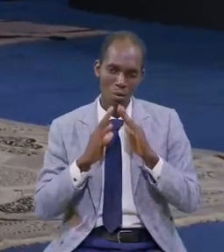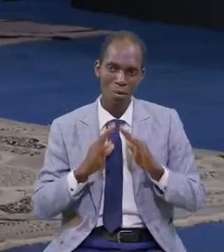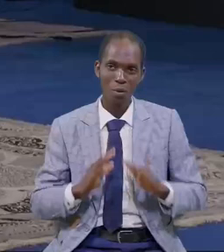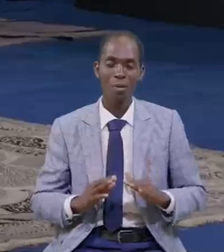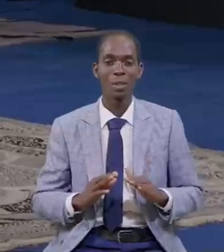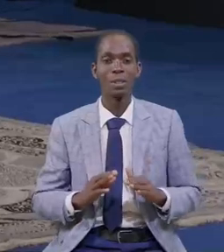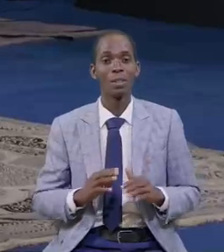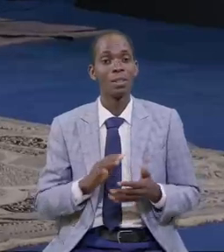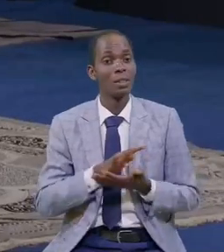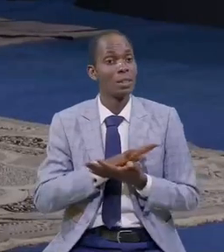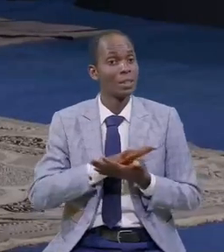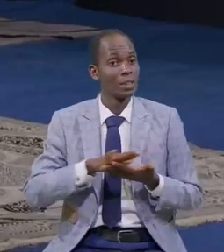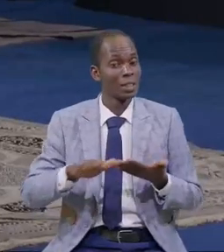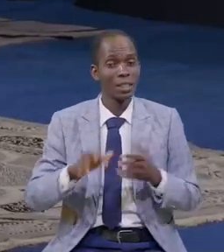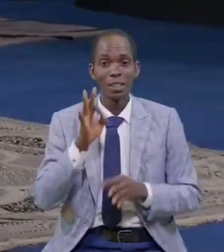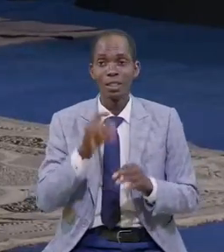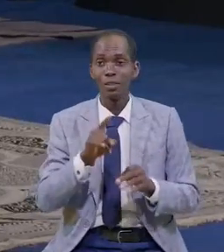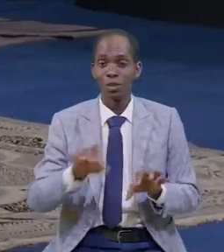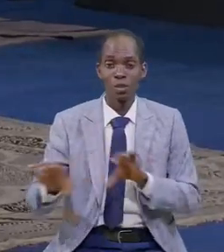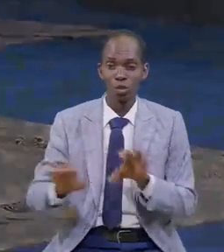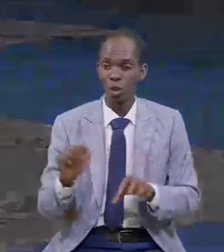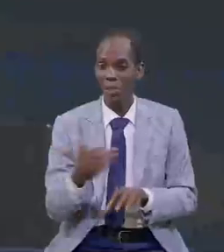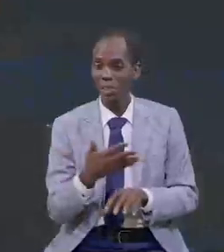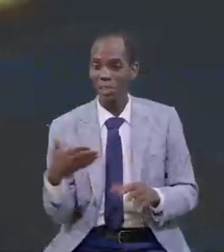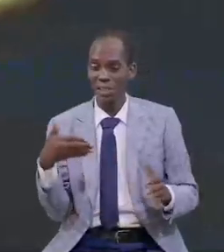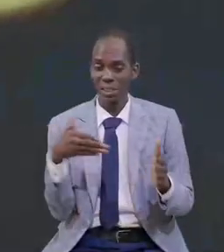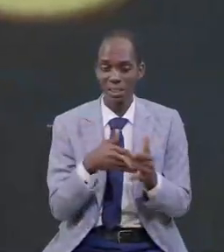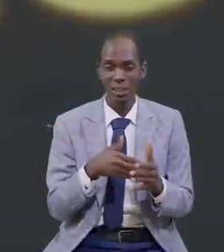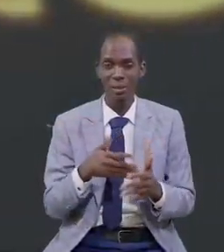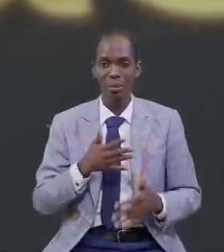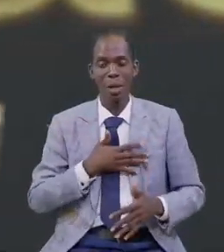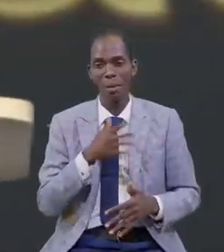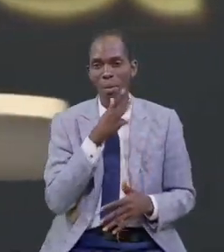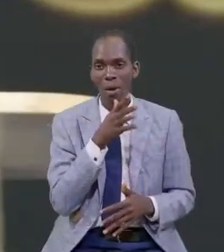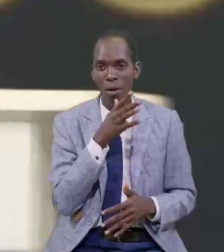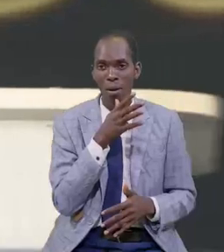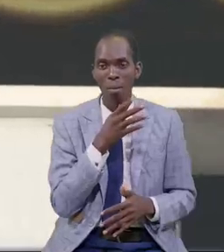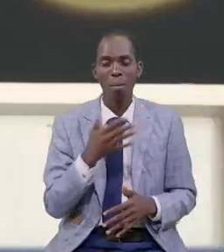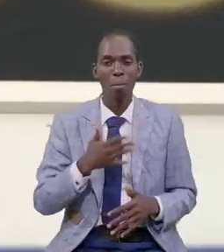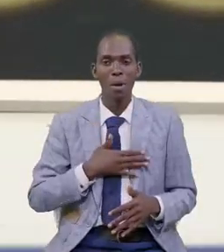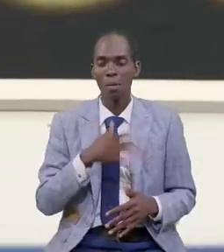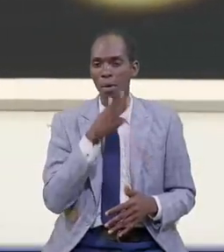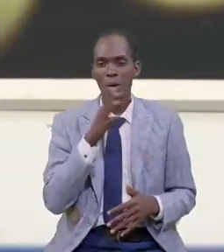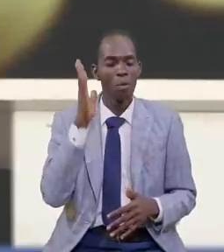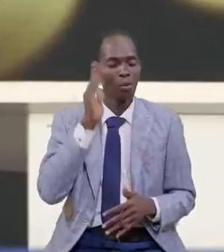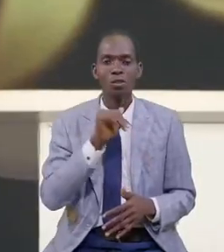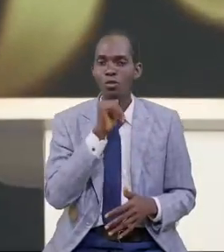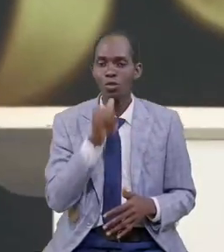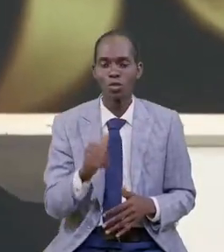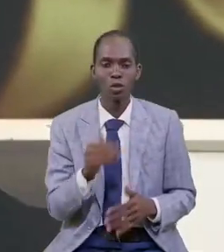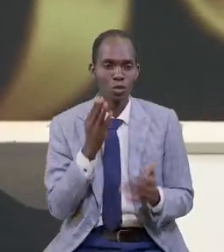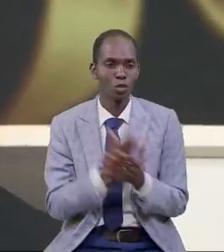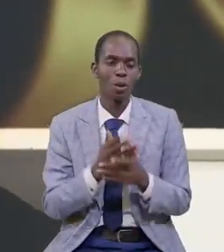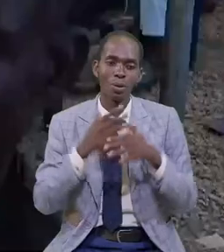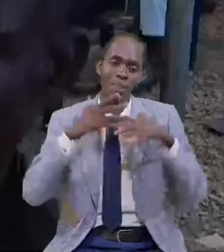femme attrayante si tu vous faites quelque chose contre elle elle ne perd pas son souris